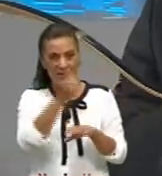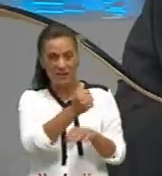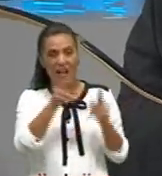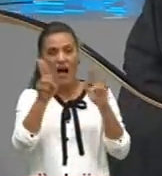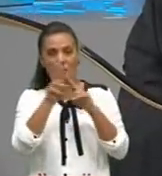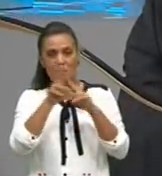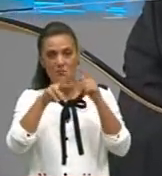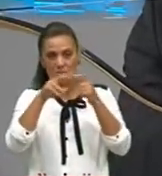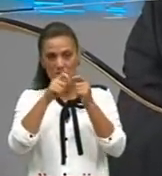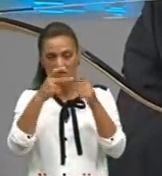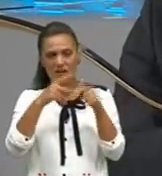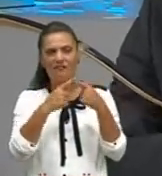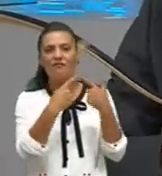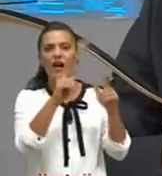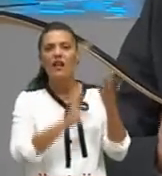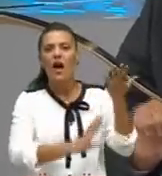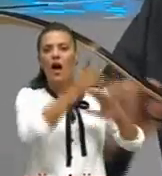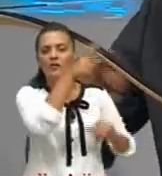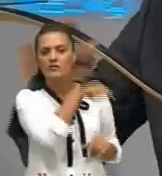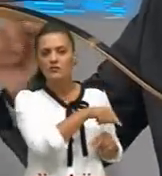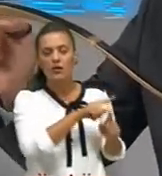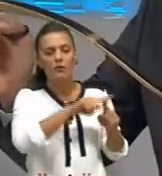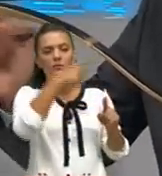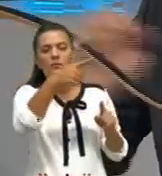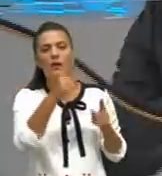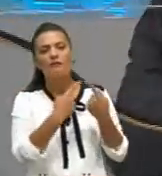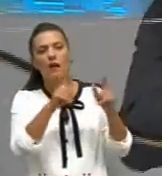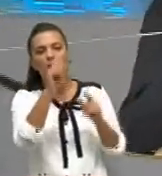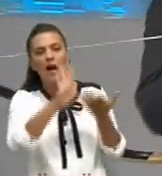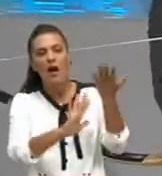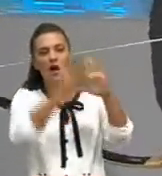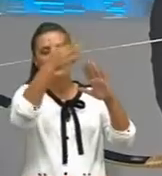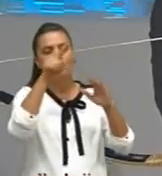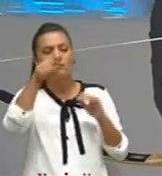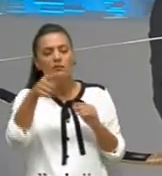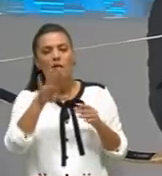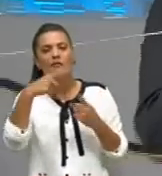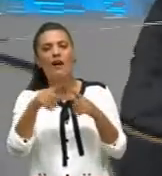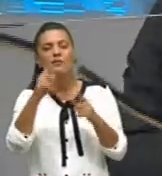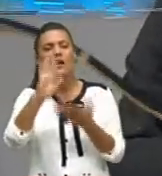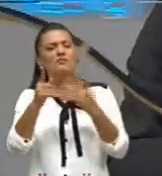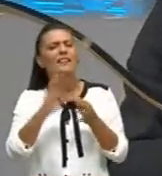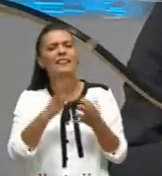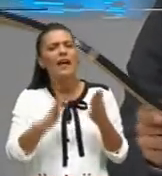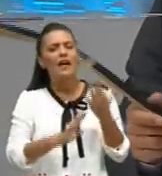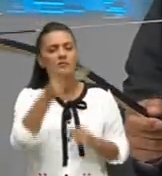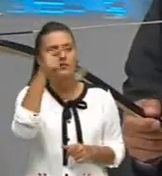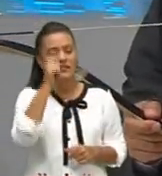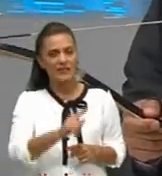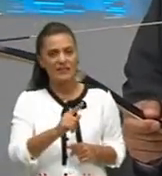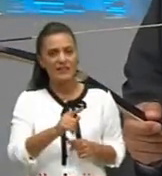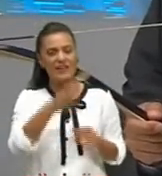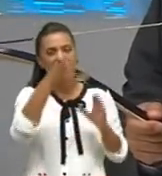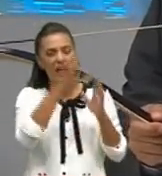kabza farklı bir ağaçtır. Hmm, burası farklı bir ağaçtır. Burası farklı bir ağaçtır. Ne ağaçlarıdır onları şimdi burası öğrenebilir